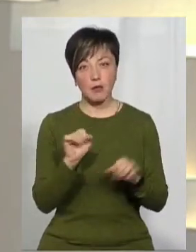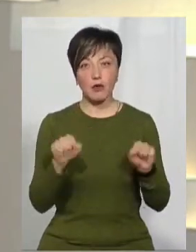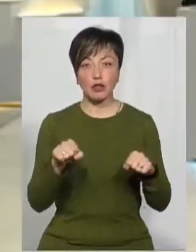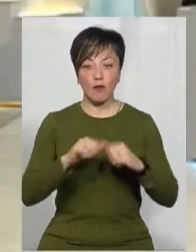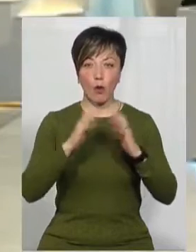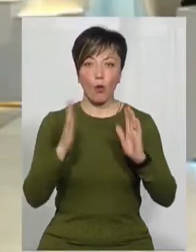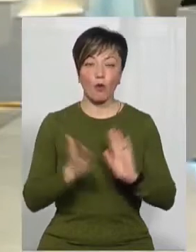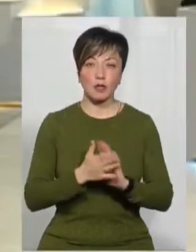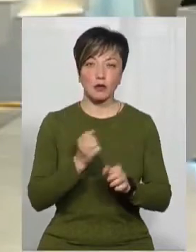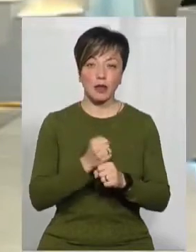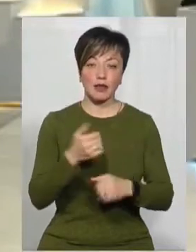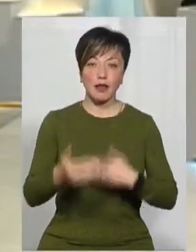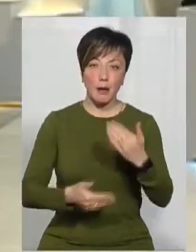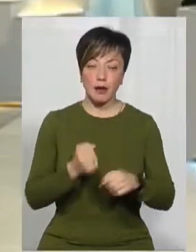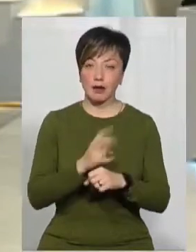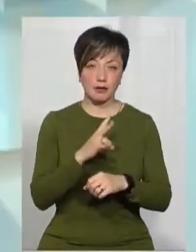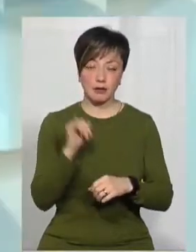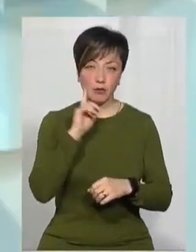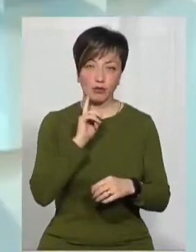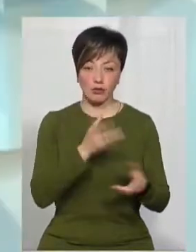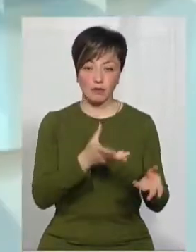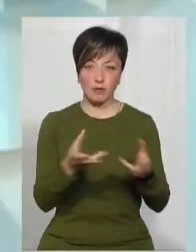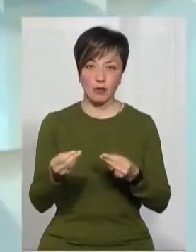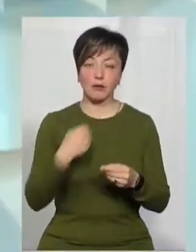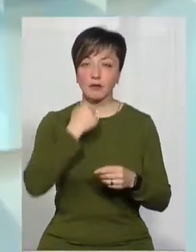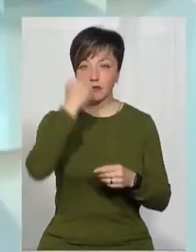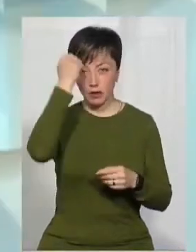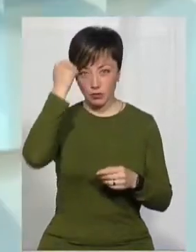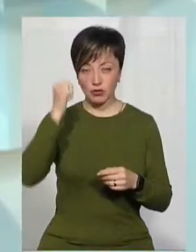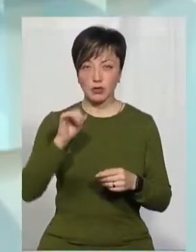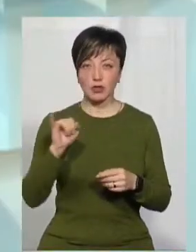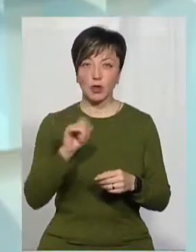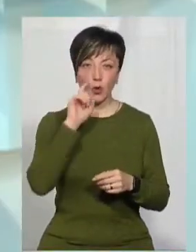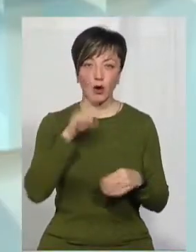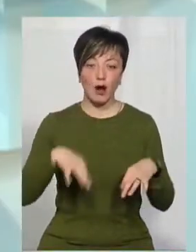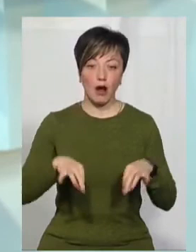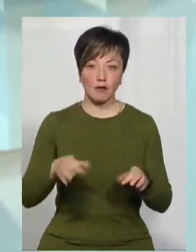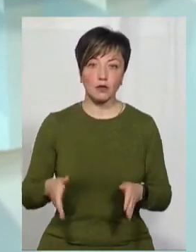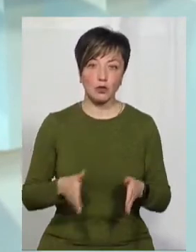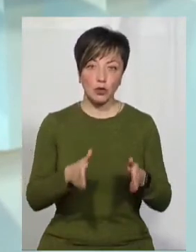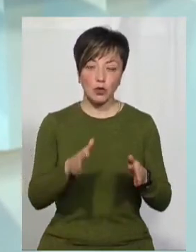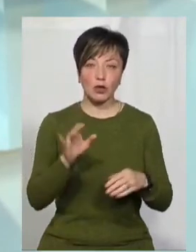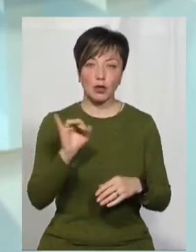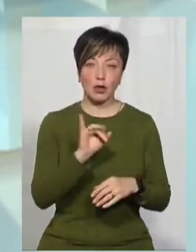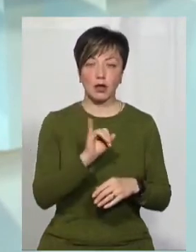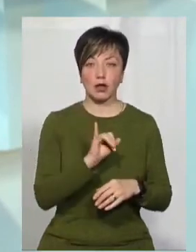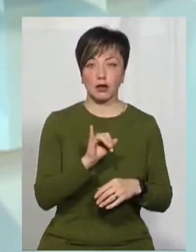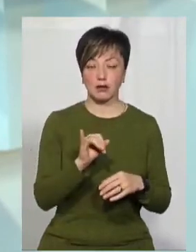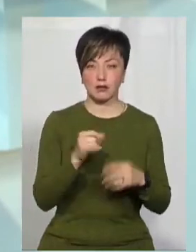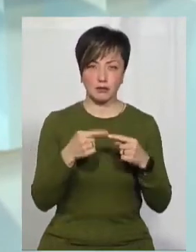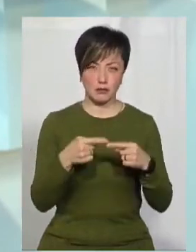можливо, обсягах робіт, темпах робіт? Ні, поки що ні. Поки що ні. Ми вдячні якби Укравтодору і Олександру Миколаївичу